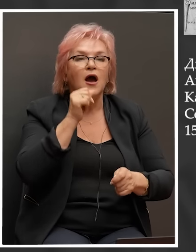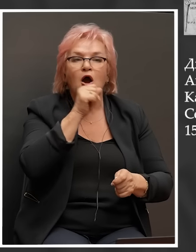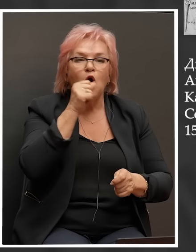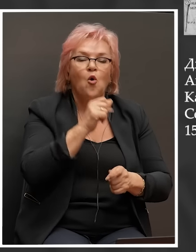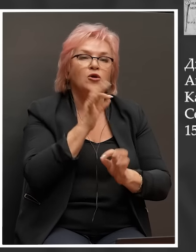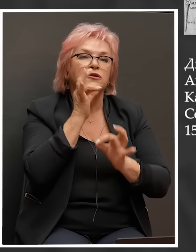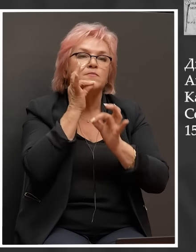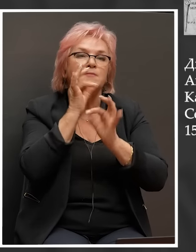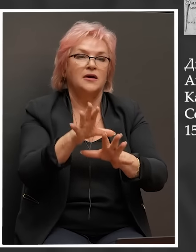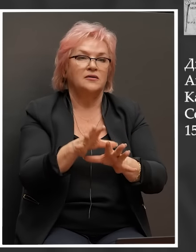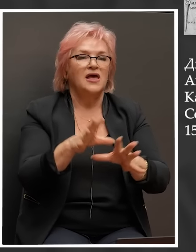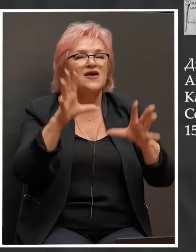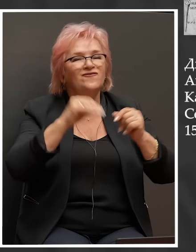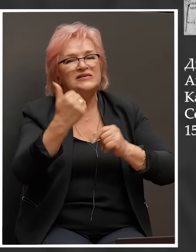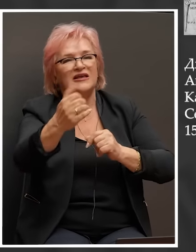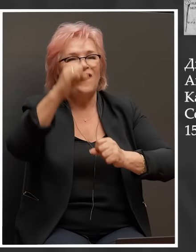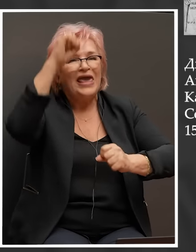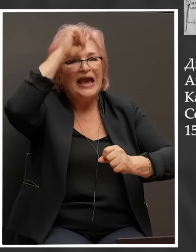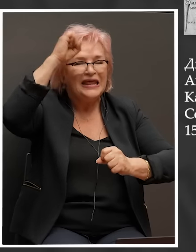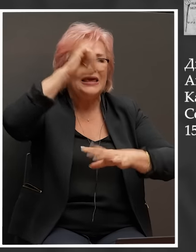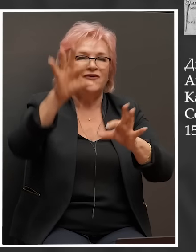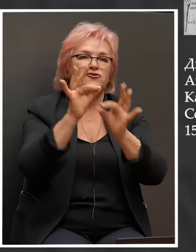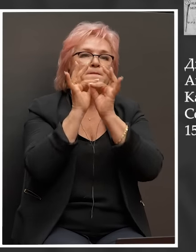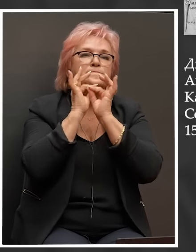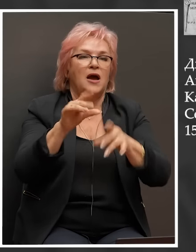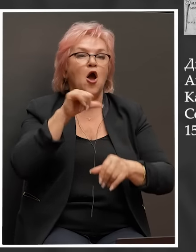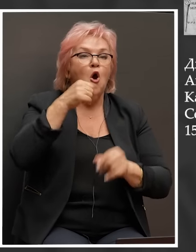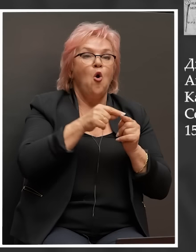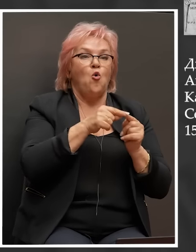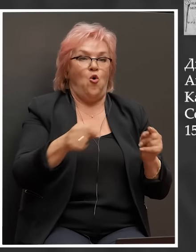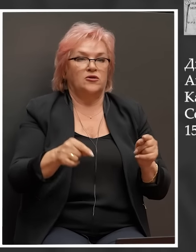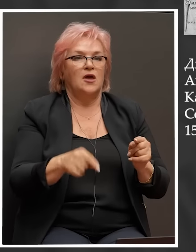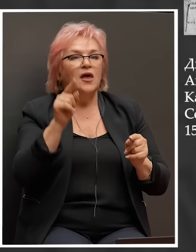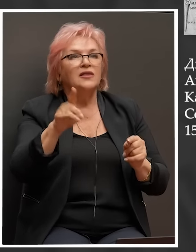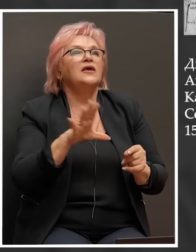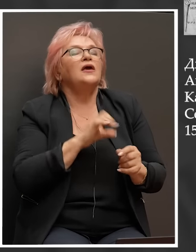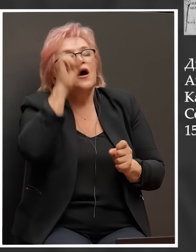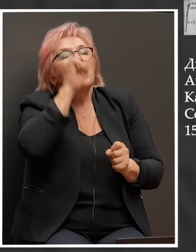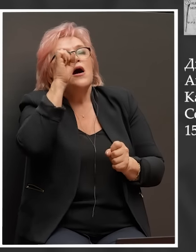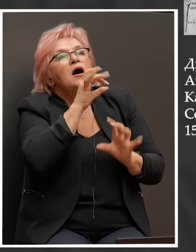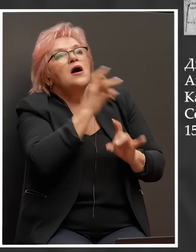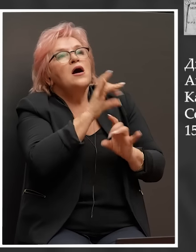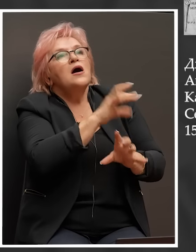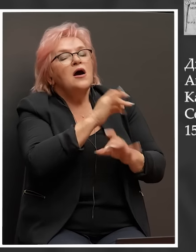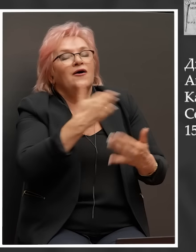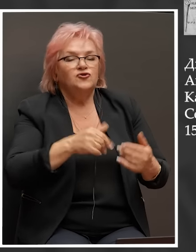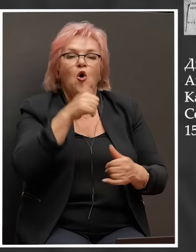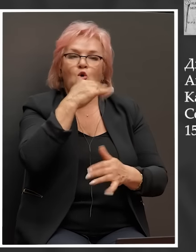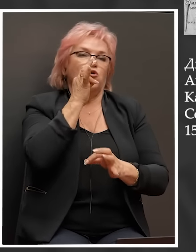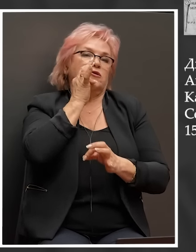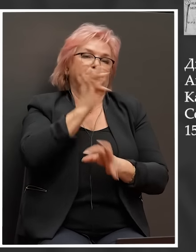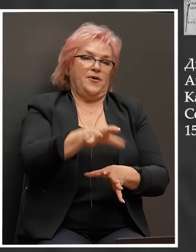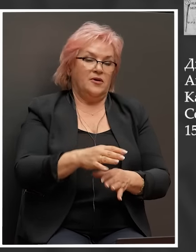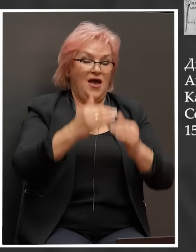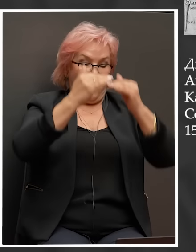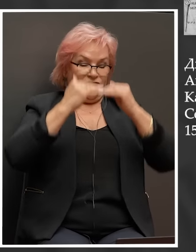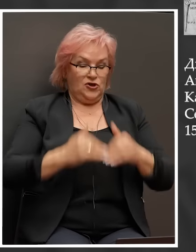то есть прощение всех грехов, в которых ты раскаялся. Внизу, в правом нижнем углу,